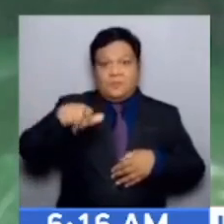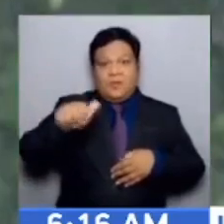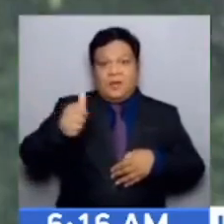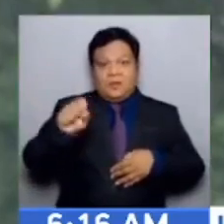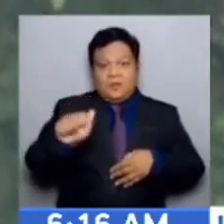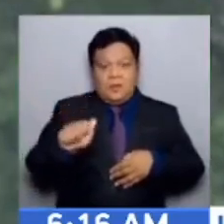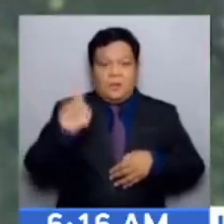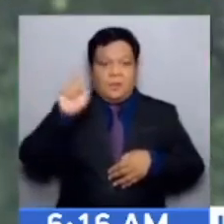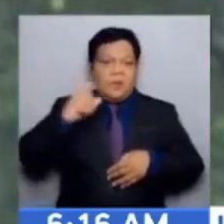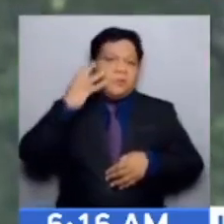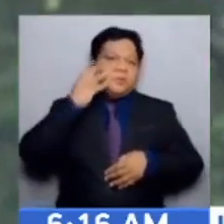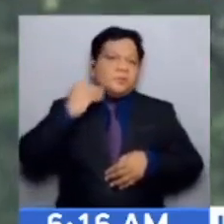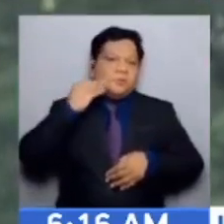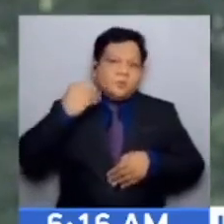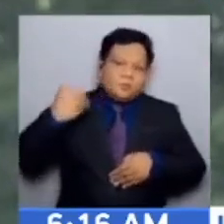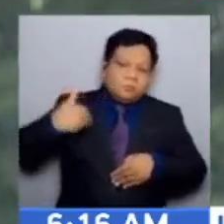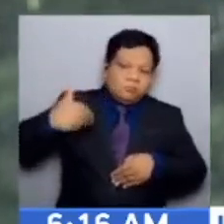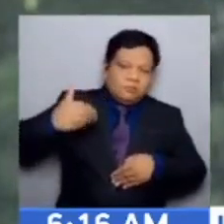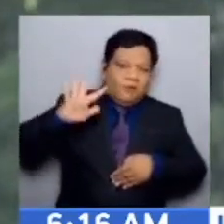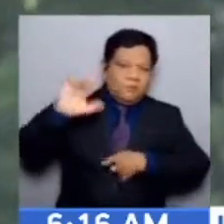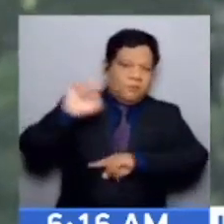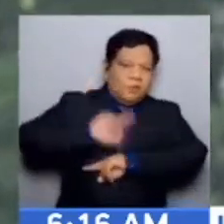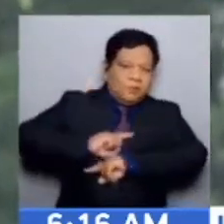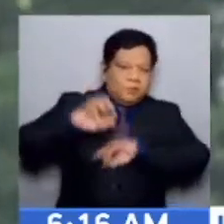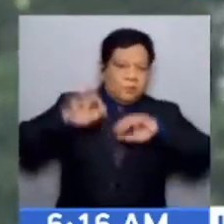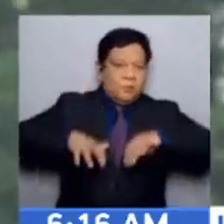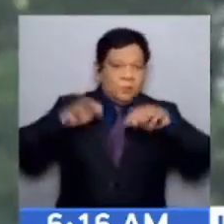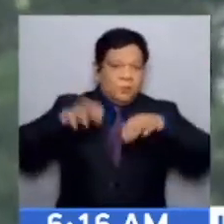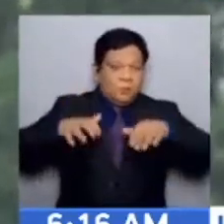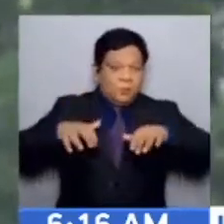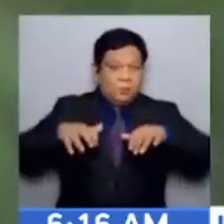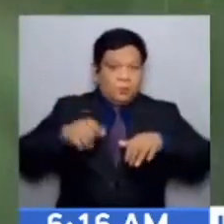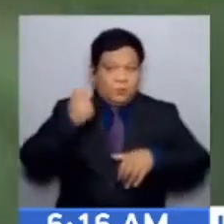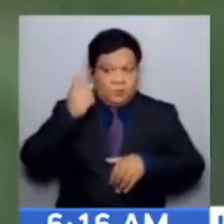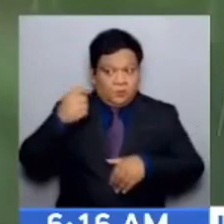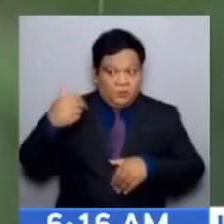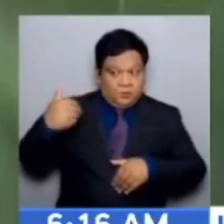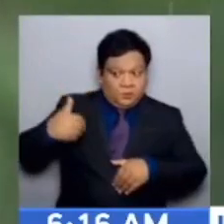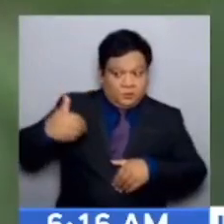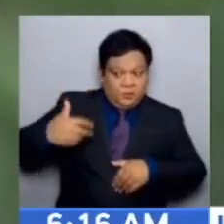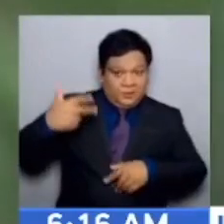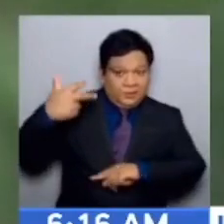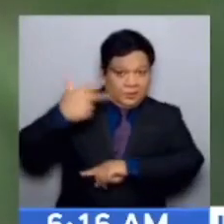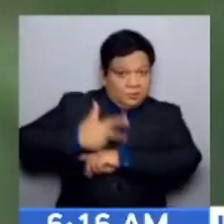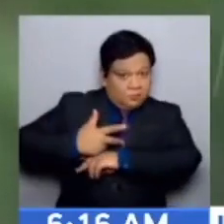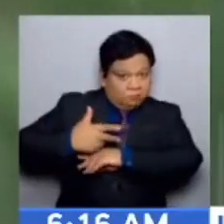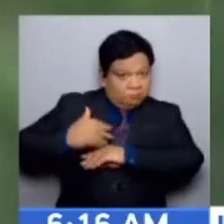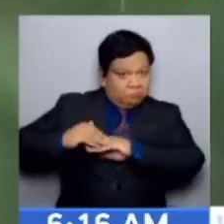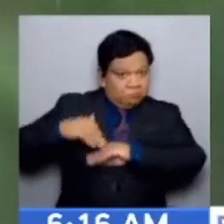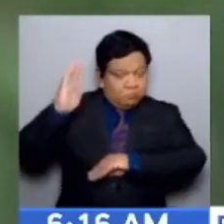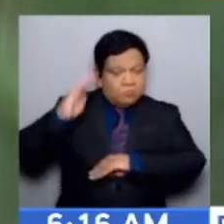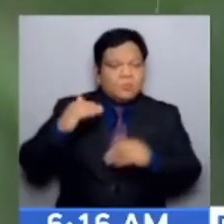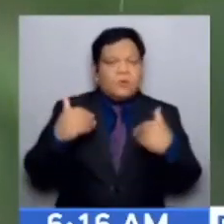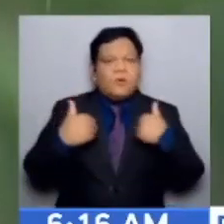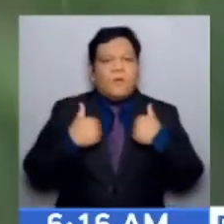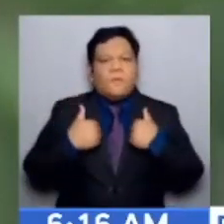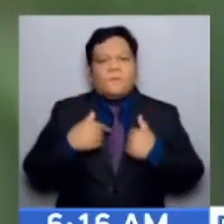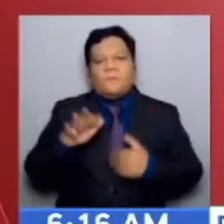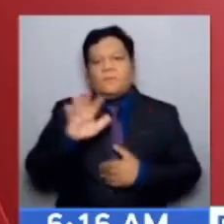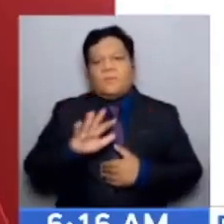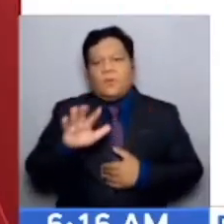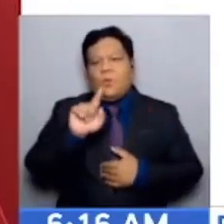pag-ulan. Dapat din sa loob ng sunod-sunod na 3 araw o higit pa, maitatala ang 1 mm o higit pang